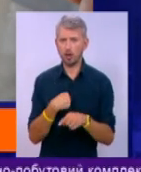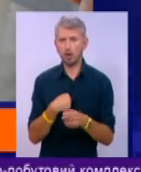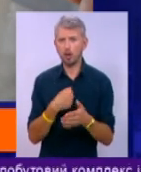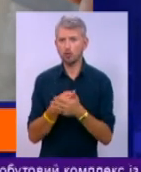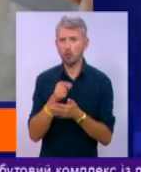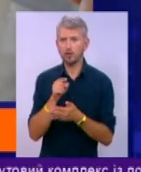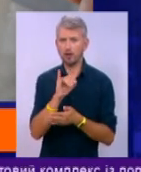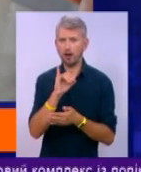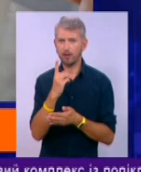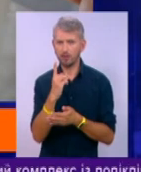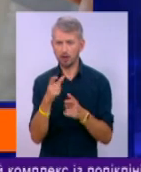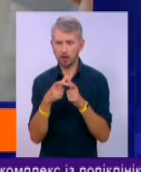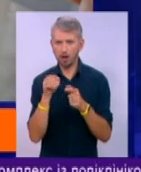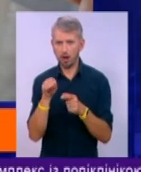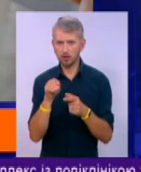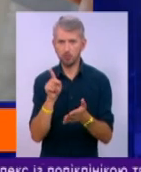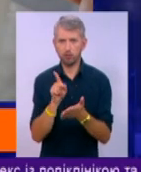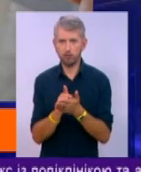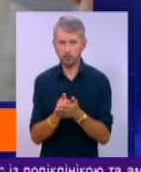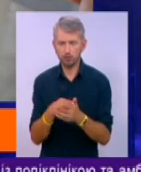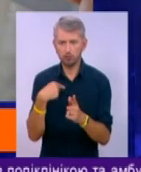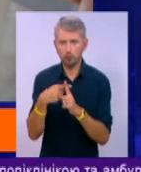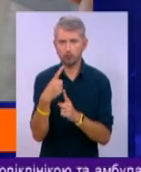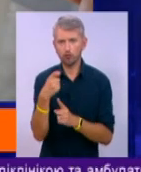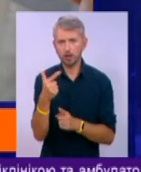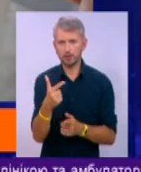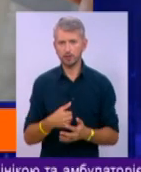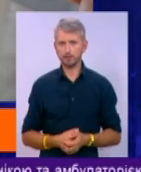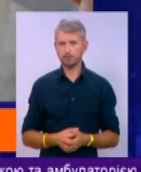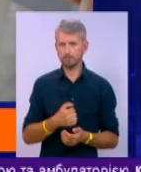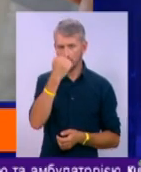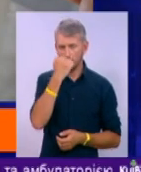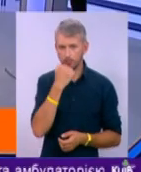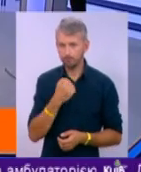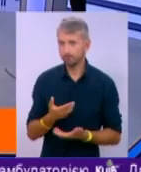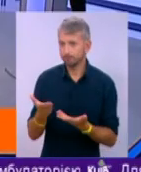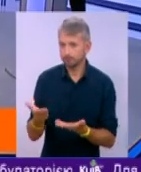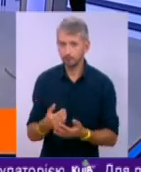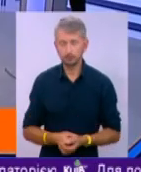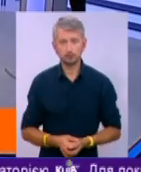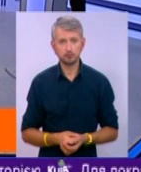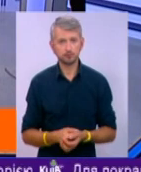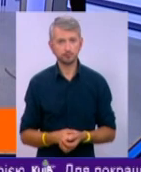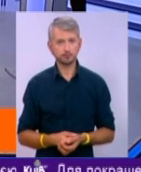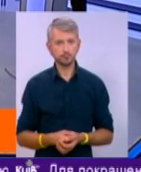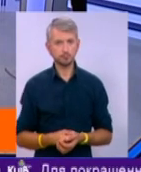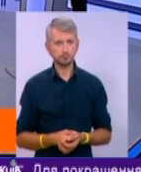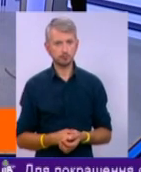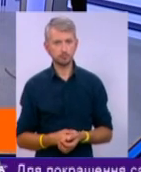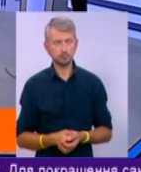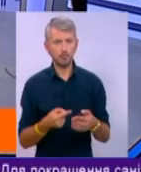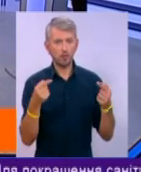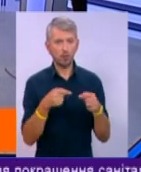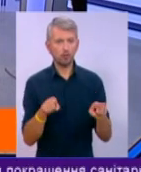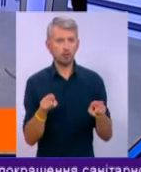цієї ID-картки повинен прикласти 100 гривень. Дякую. Дякую. Прошу, пане Ігор. Ну, точно,